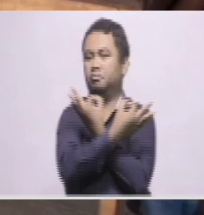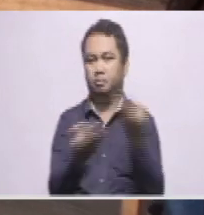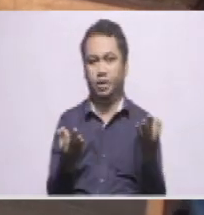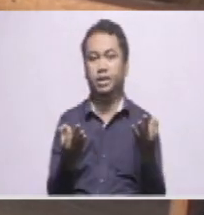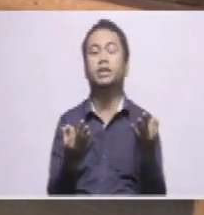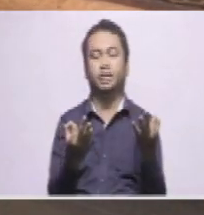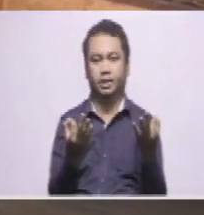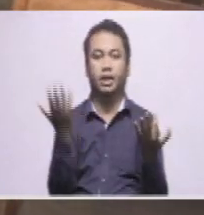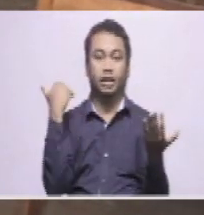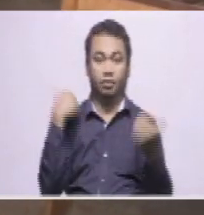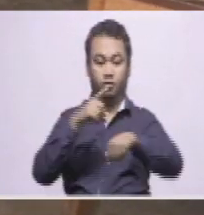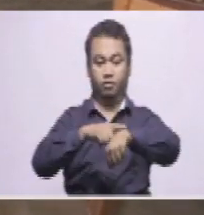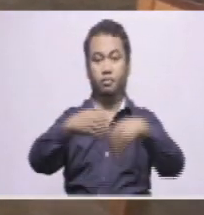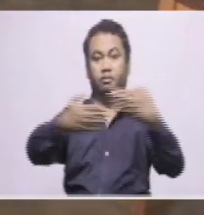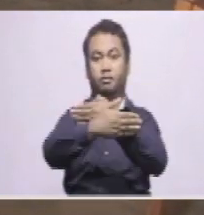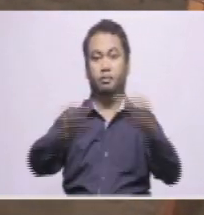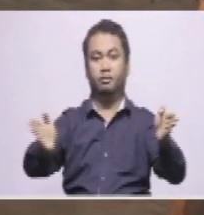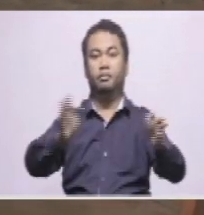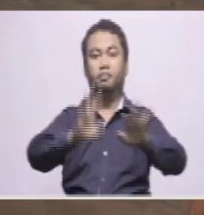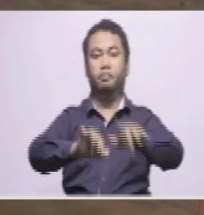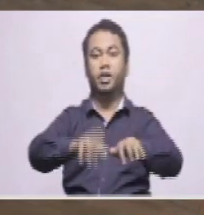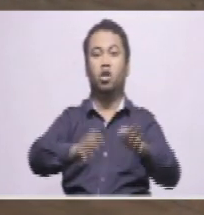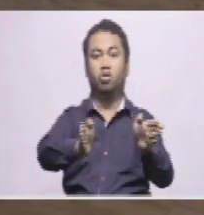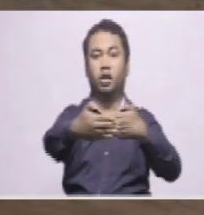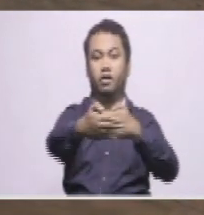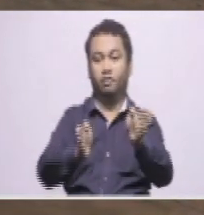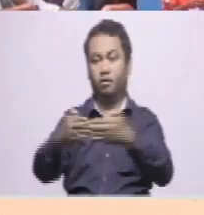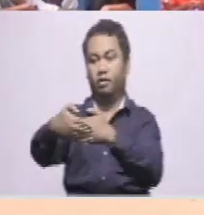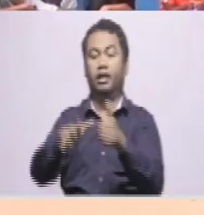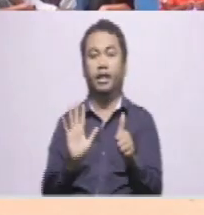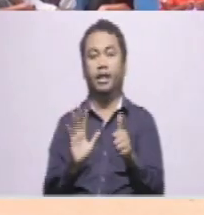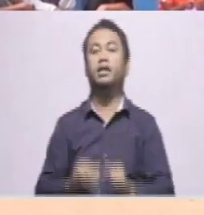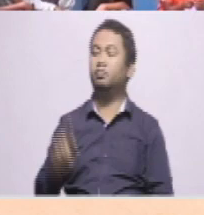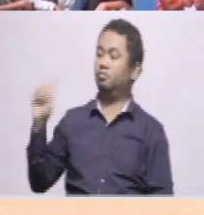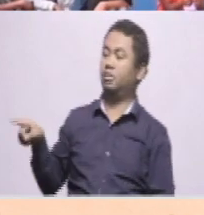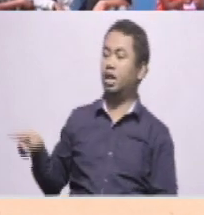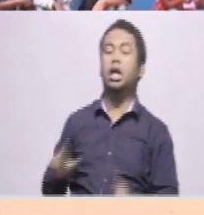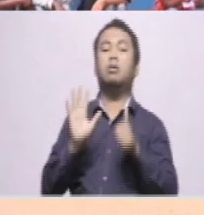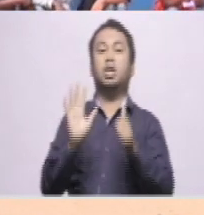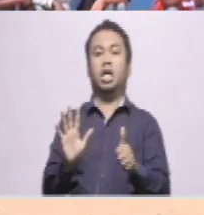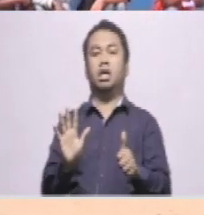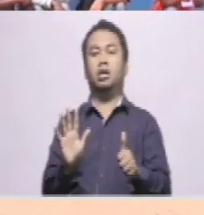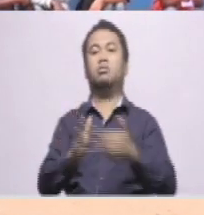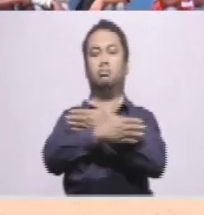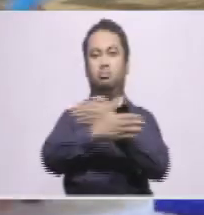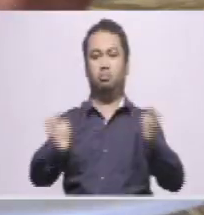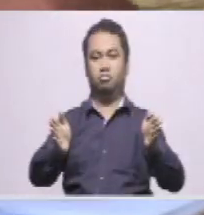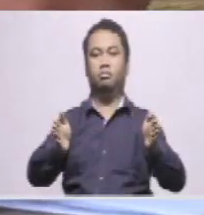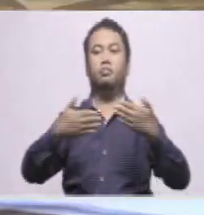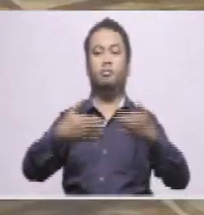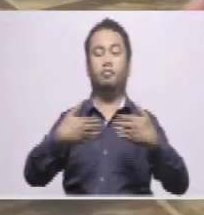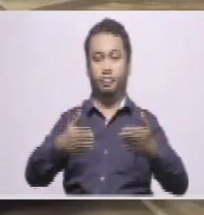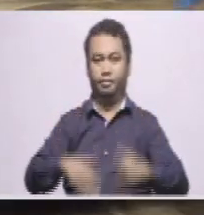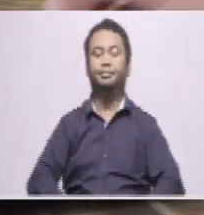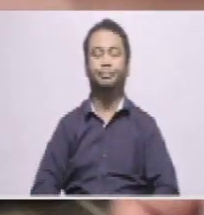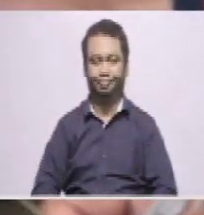fisokafan'ny biraom-pifidianana rehetra izay hoe misy enina izay nisokatra ara-dalàna, izany hoe tamin'ny enina ora ora voatondron'ny seny no nisokatra avokoa ny varavaran'ireo